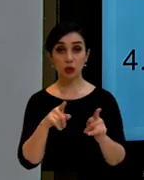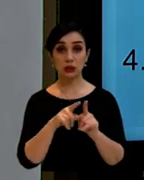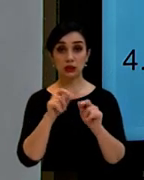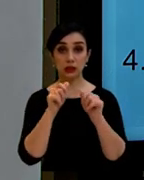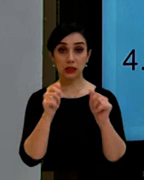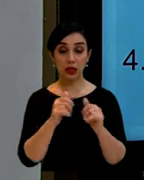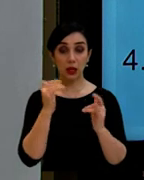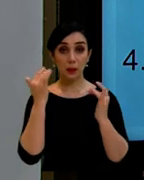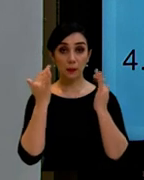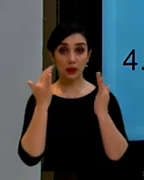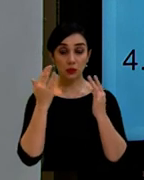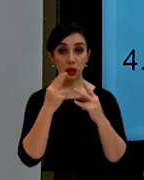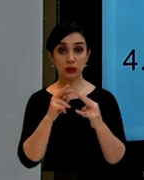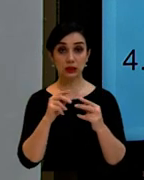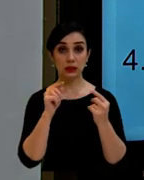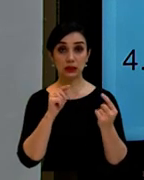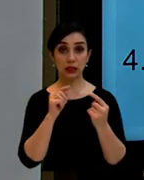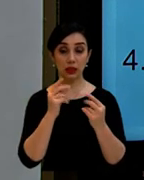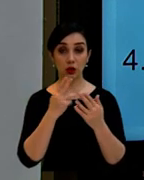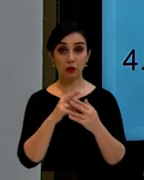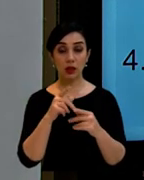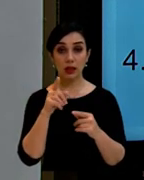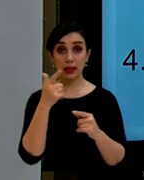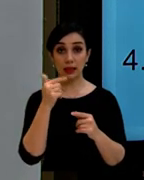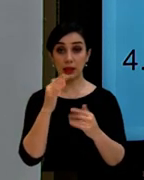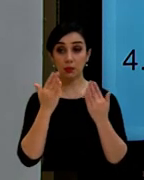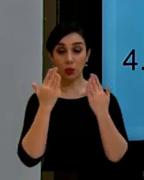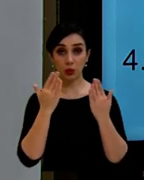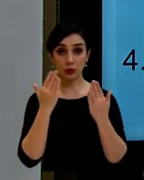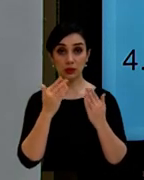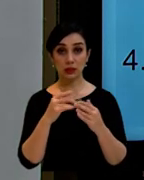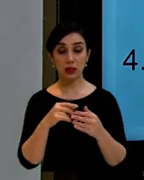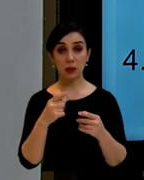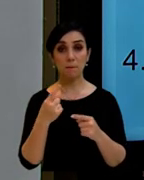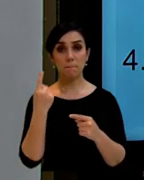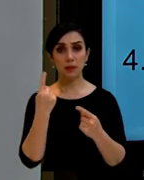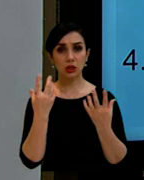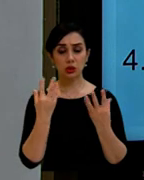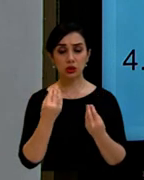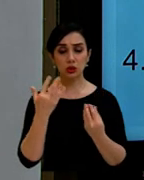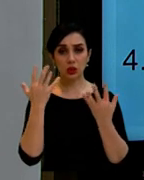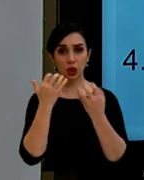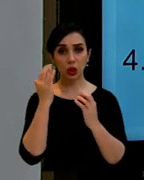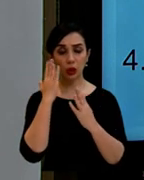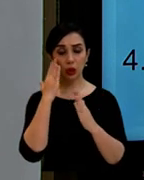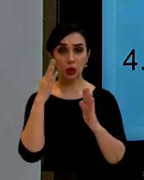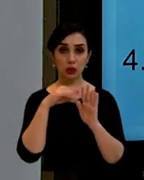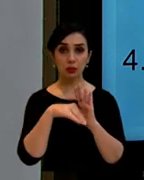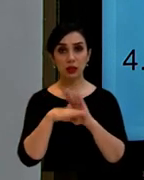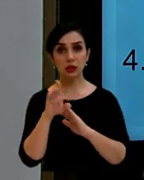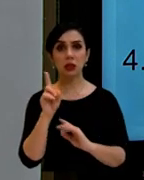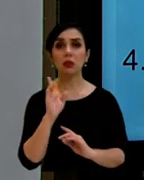Shakl va mazmun zidligiga deyilyapti. Gapni o'qiymiz. Bir kechagina yotib ketsangiz nima